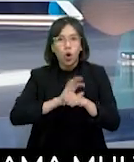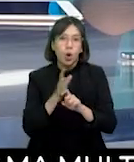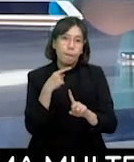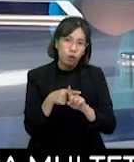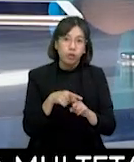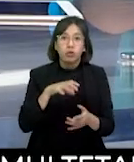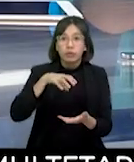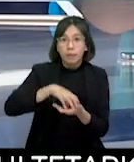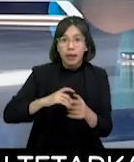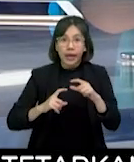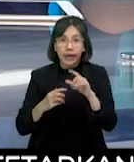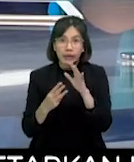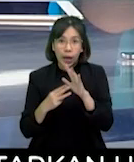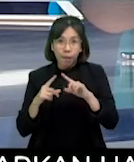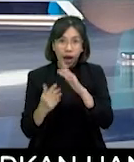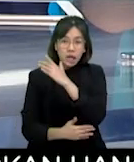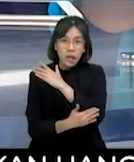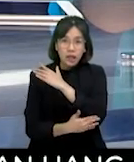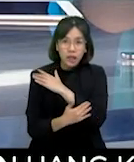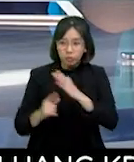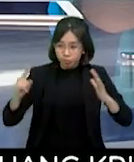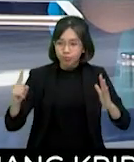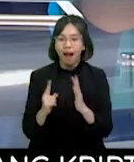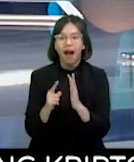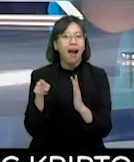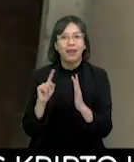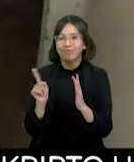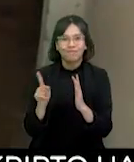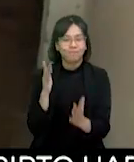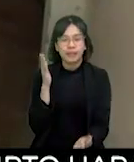SMA negeri dihentikan sementara.